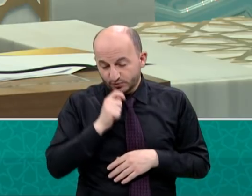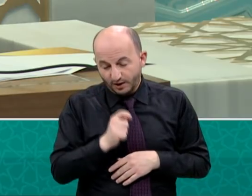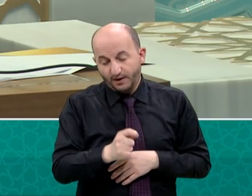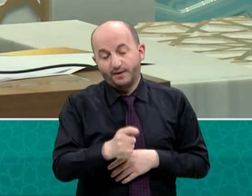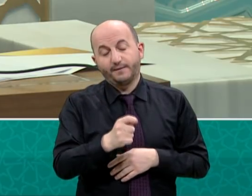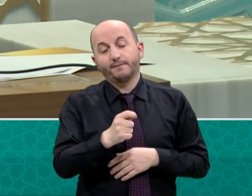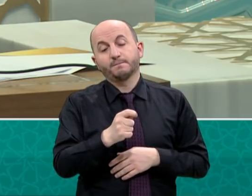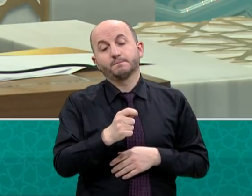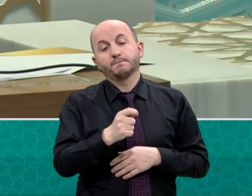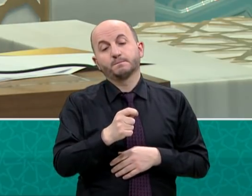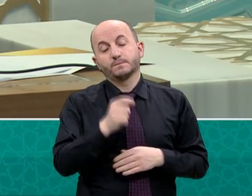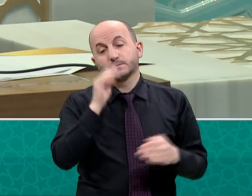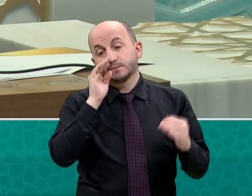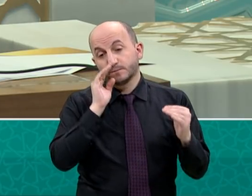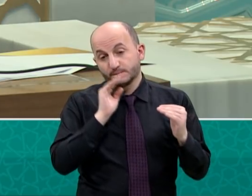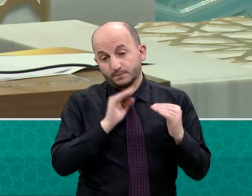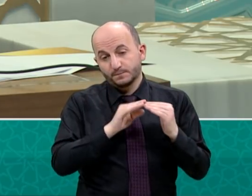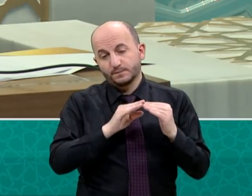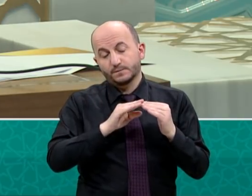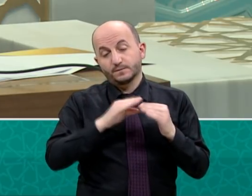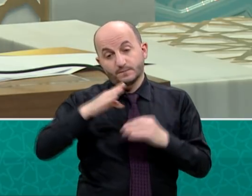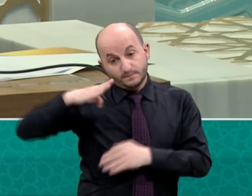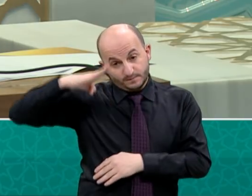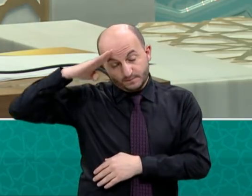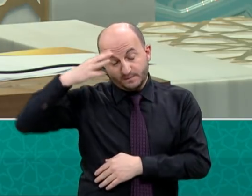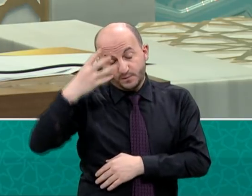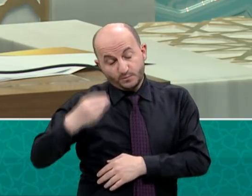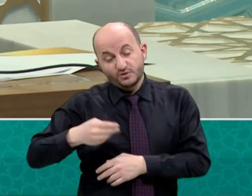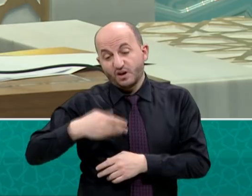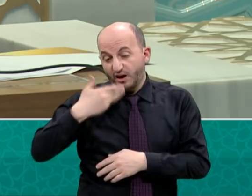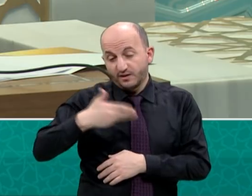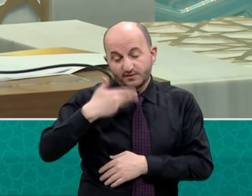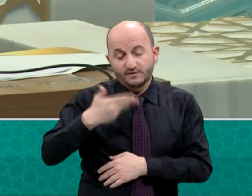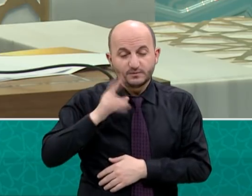söze tabi olmasının anlatıldığını görüyoruz.